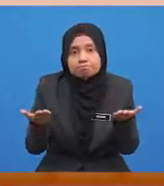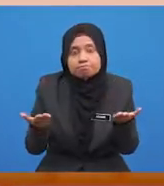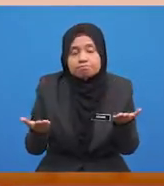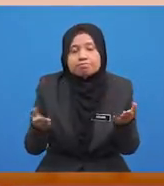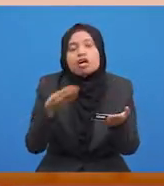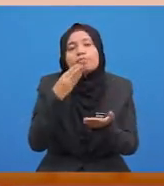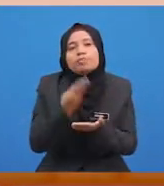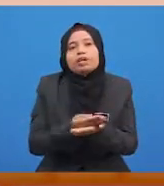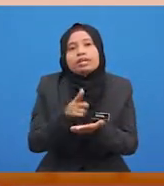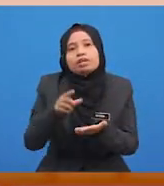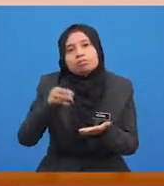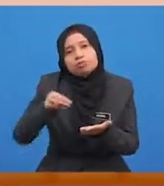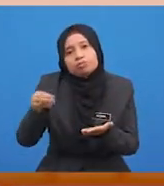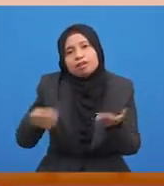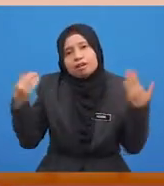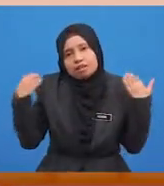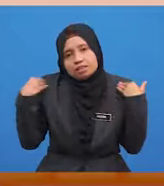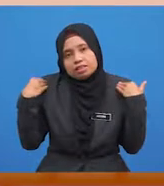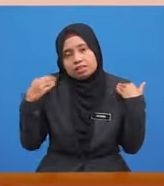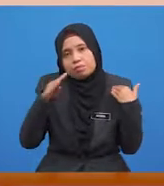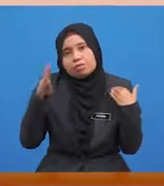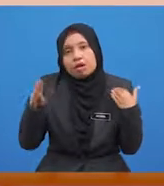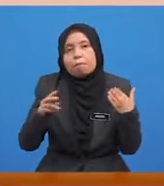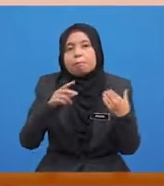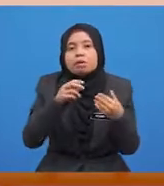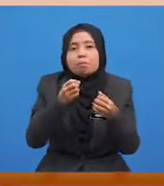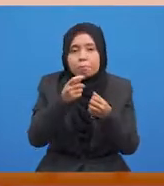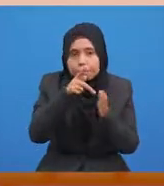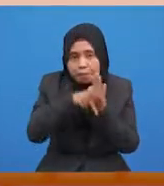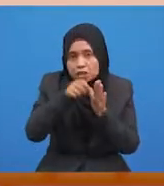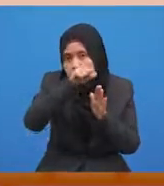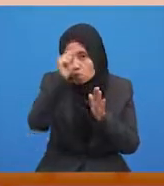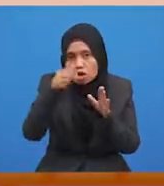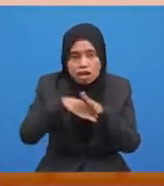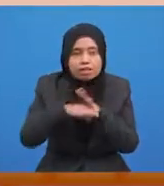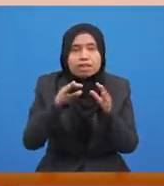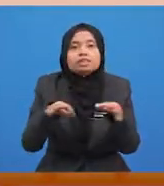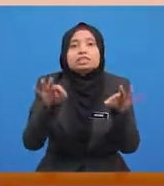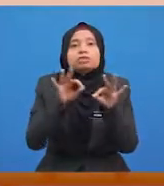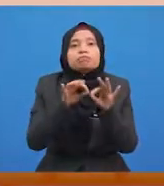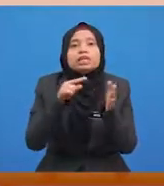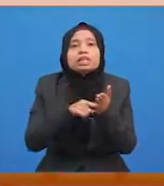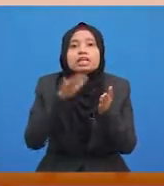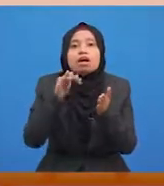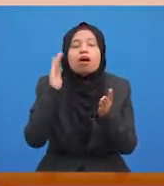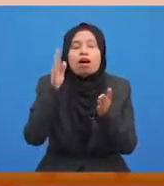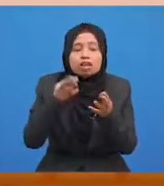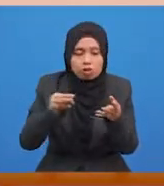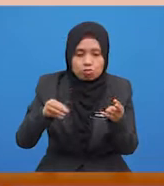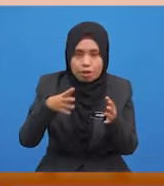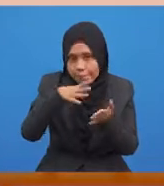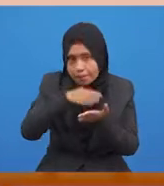Baiklah murid-murid, terdapat beberapa persoalan dalam cerpen ini yang akan murid-murid